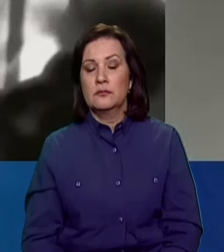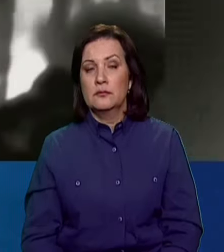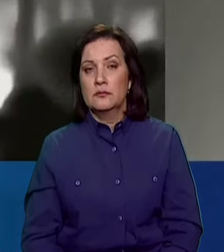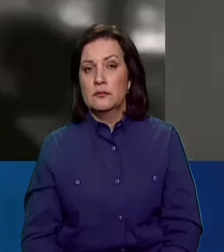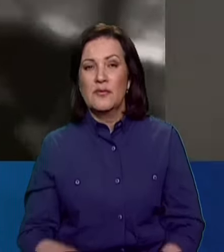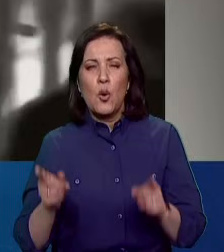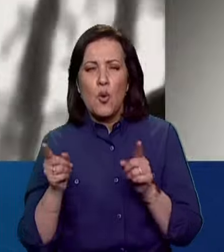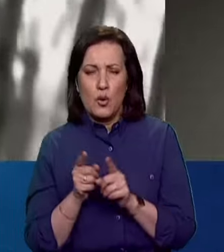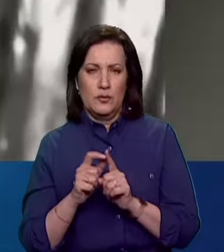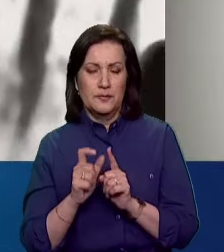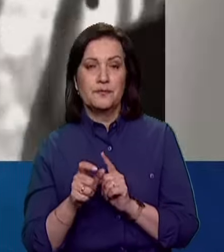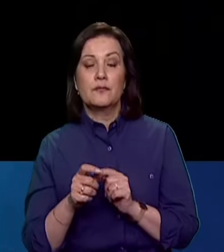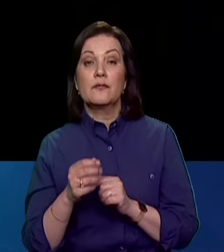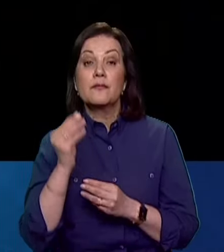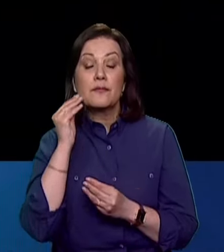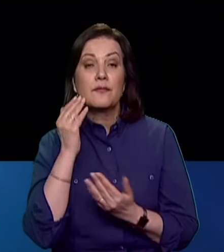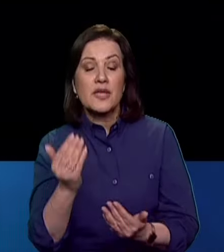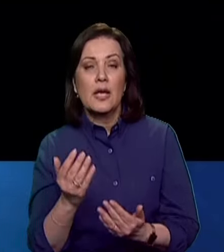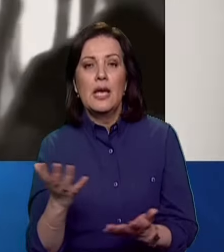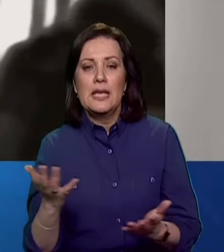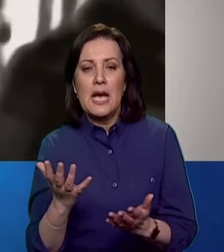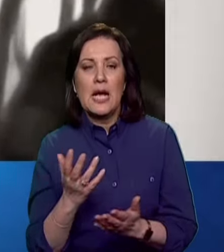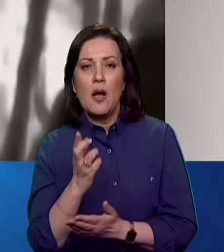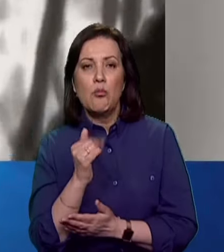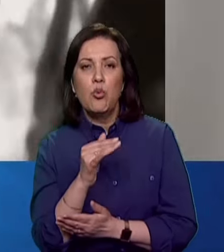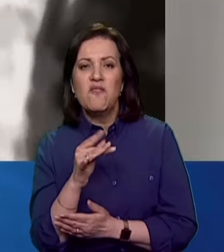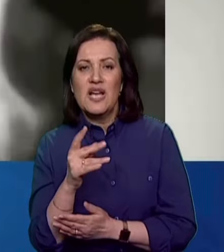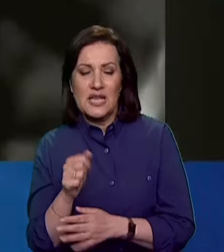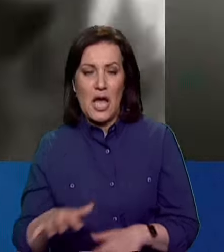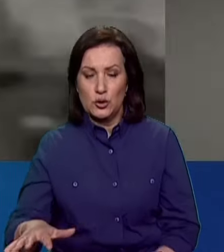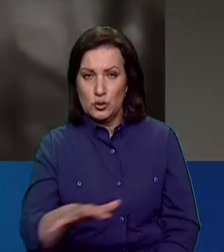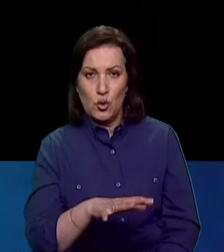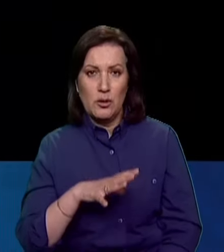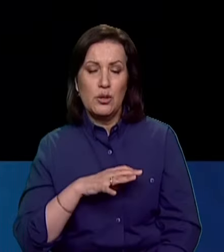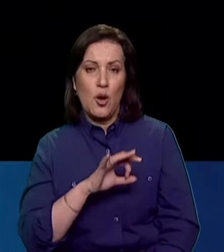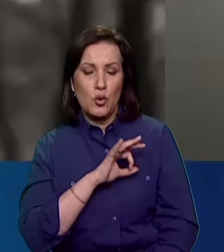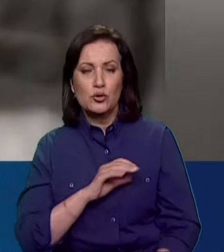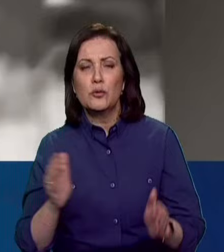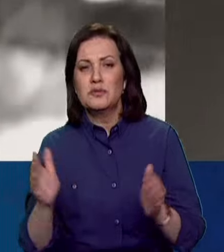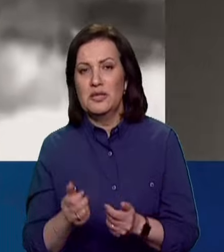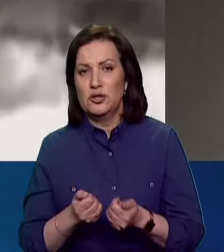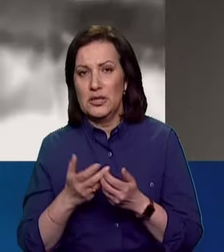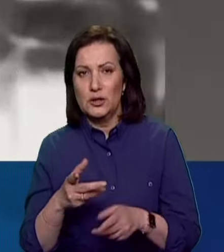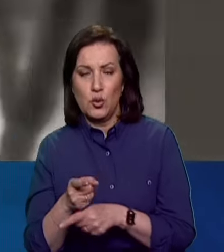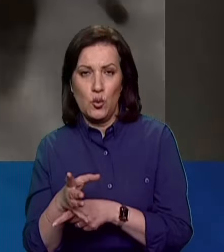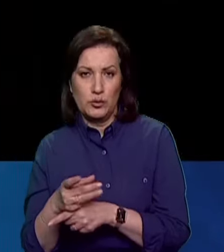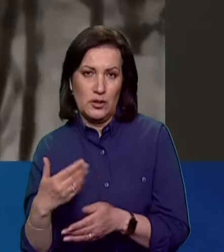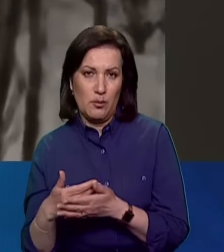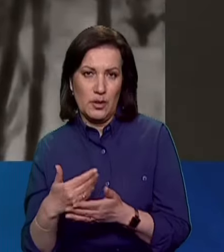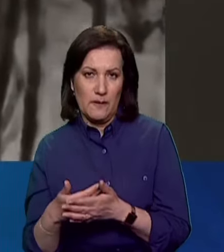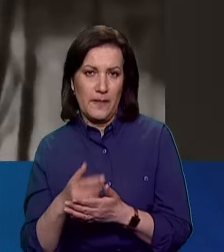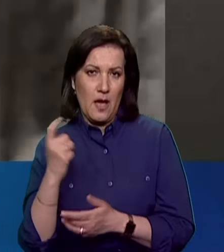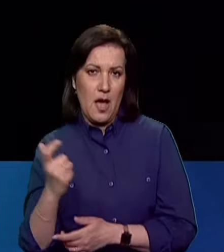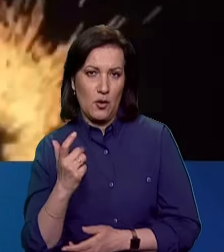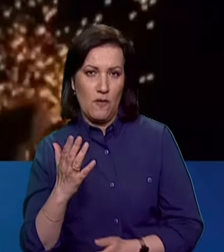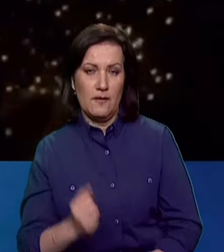І от коротесенько, на вашу думку, яка буферна зона була б корисною для того, щоб зменшити кількість обстрілів, наприклад, того ж